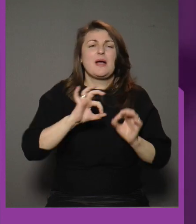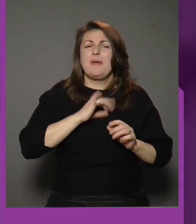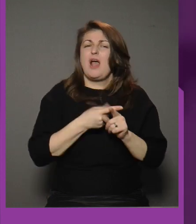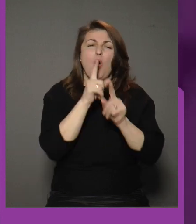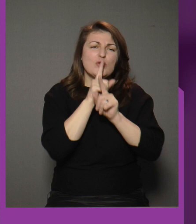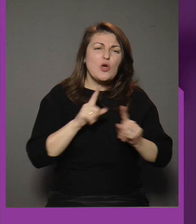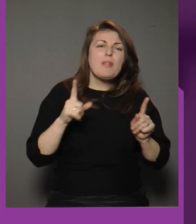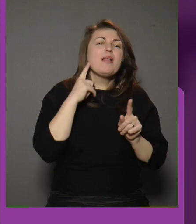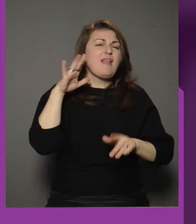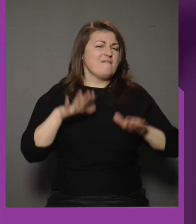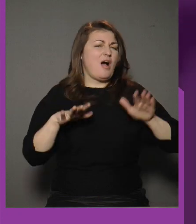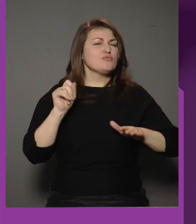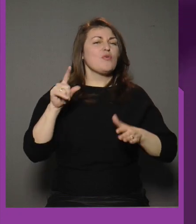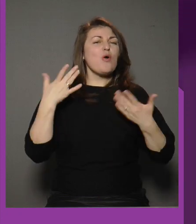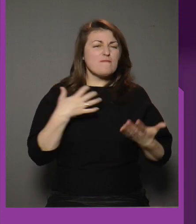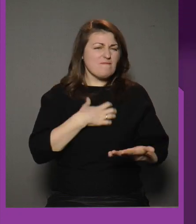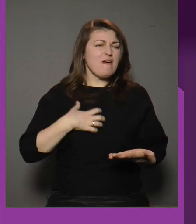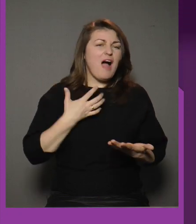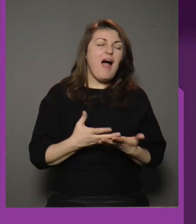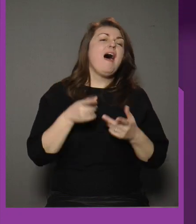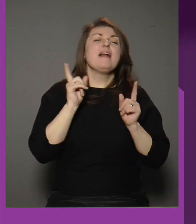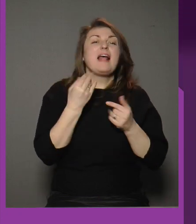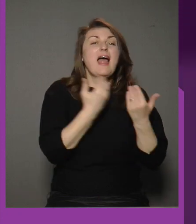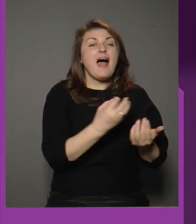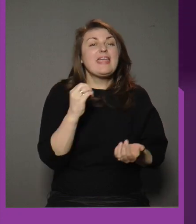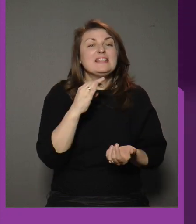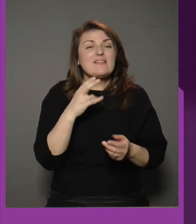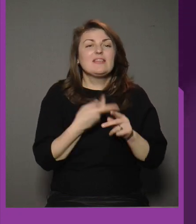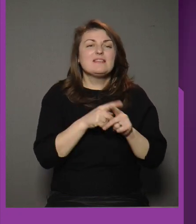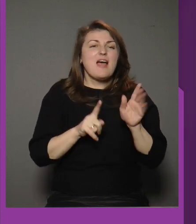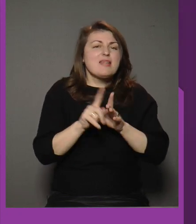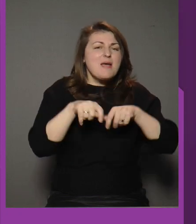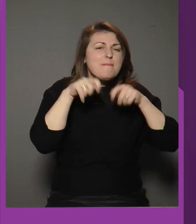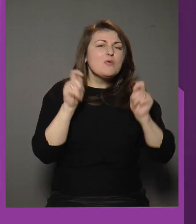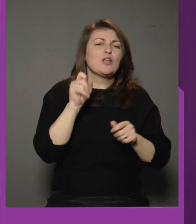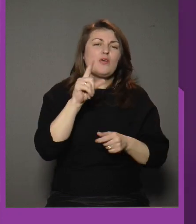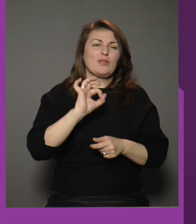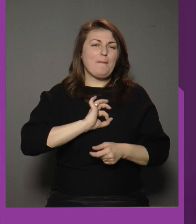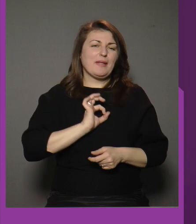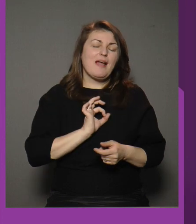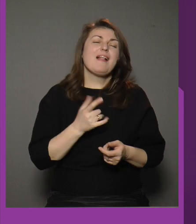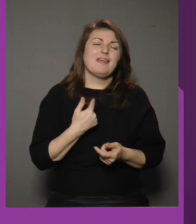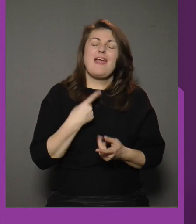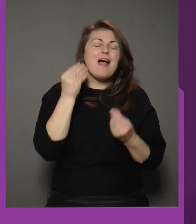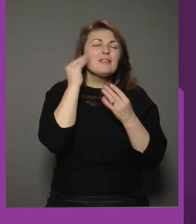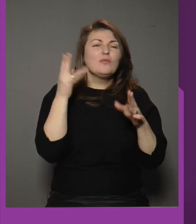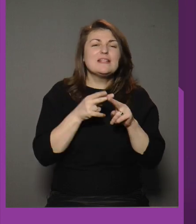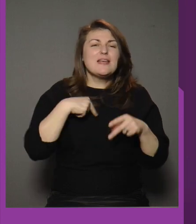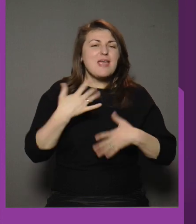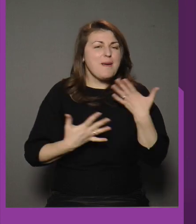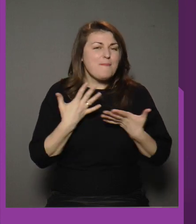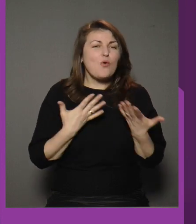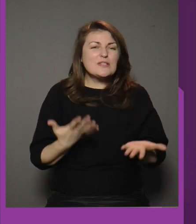на вагу золота. А от якраз для Єлізавети це от дебютна золота медаль, і я не уявляю ці емоції. І от,